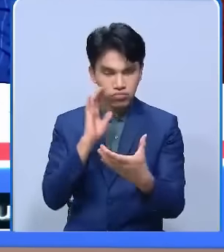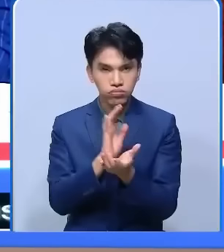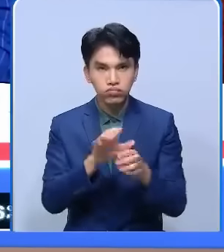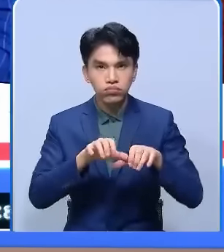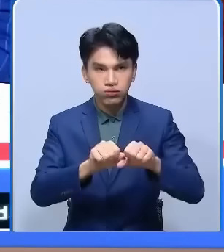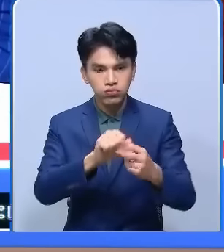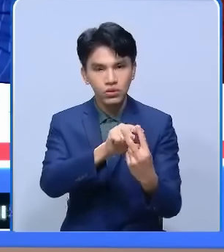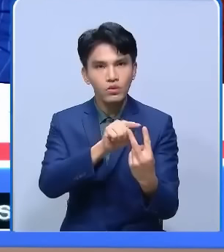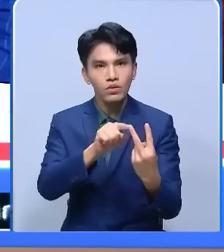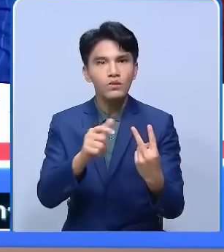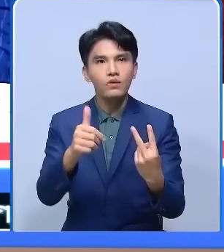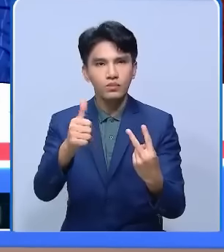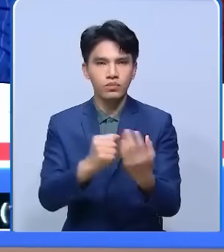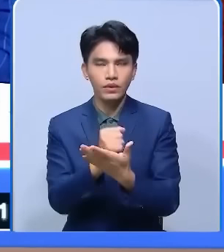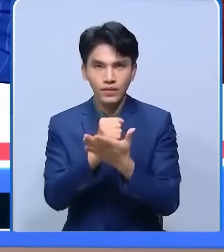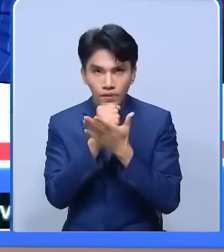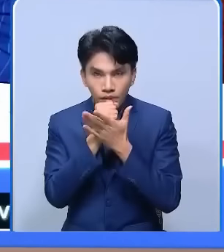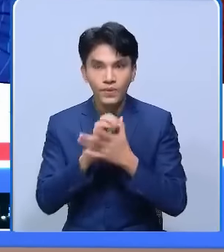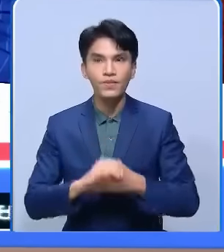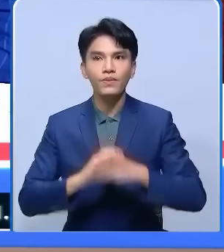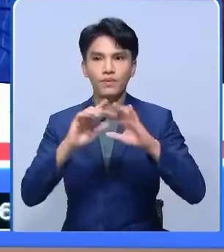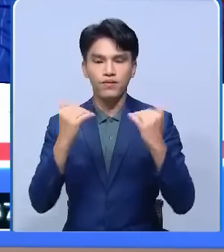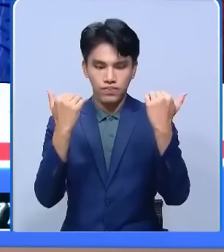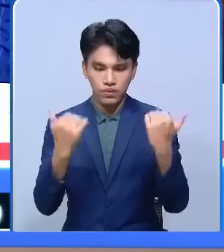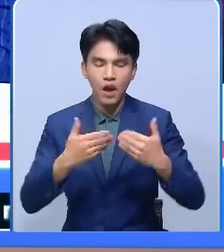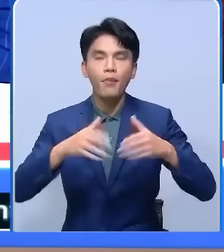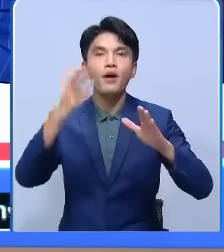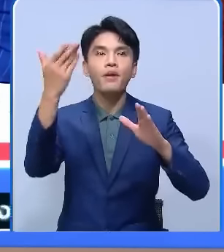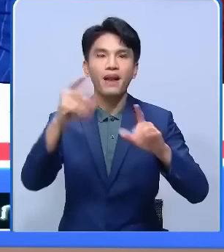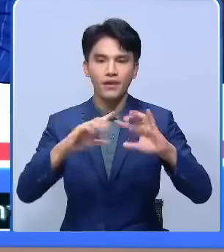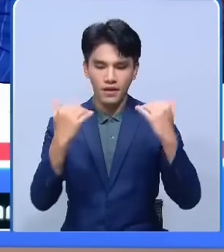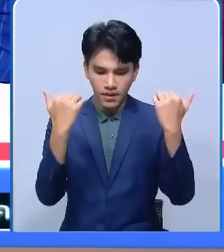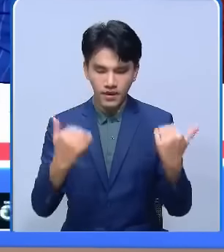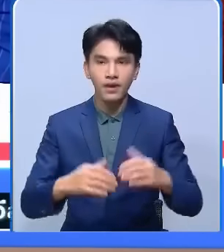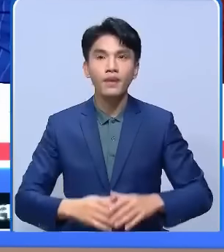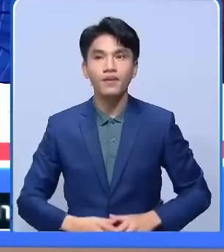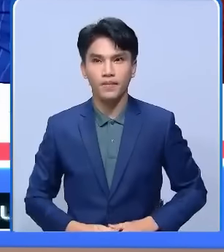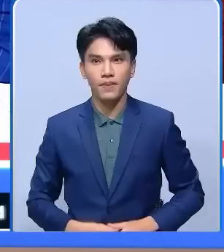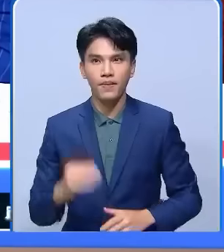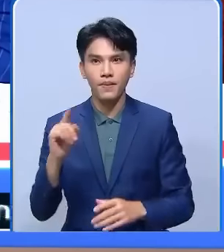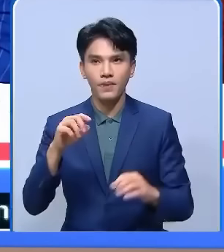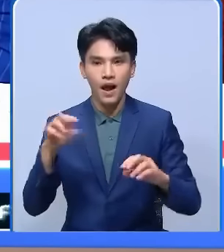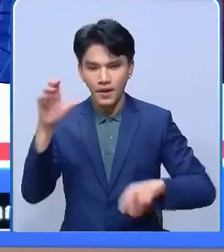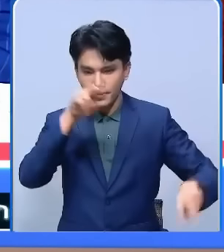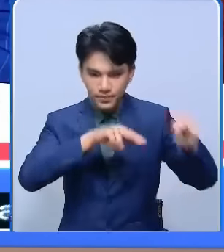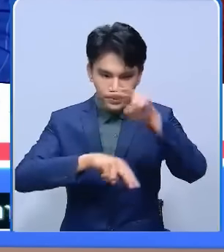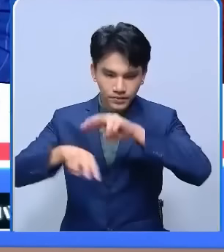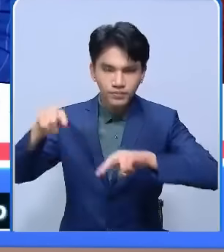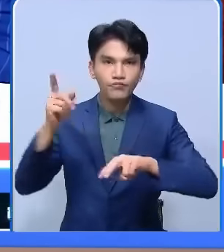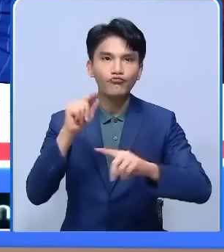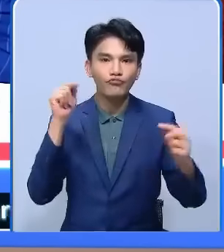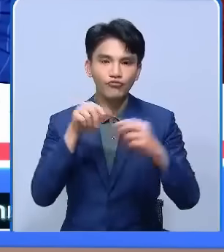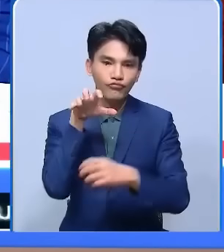แล้วก็แม่เนี่ยก็คือในข้อหาเสพยาเสพติดแต่ว่ามีการปล่อยตัวไปแล้วนะคะแต่ว่าข้อหาคือเป็นธุรจัดหากับข้อหา